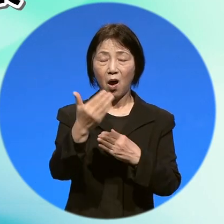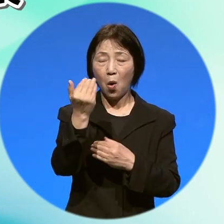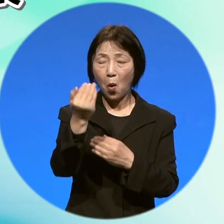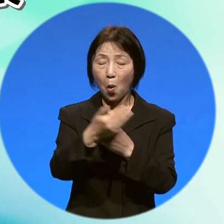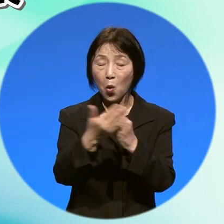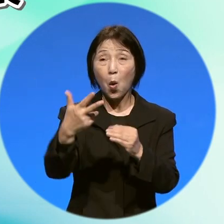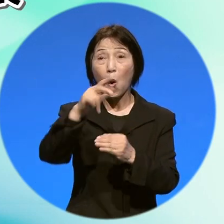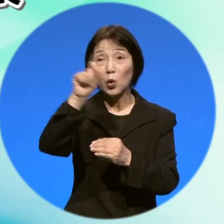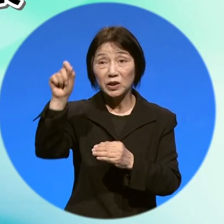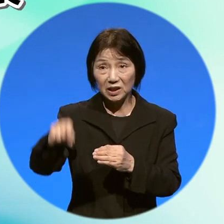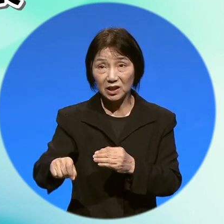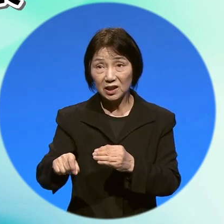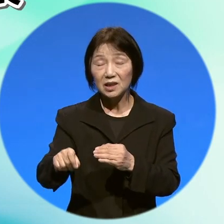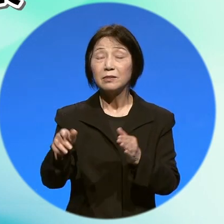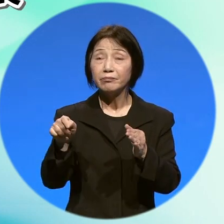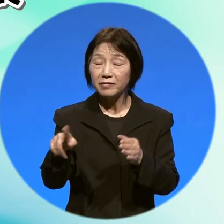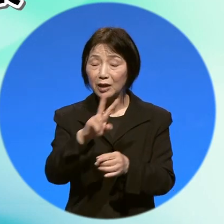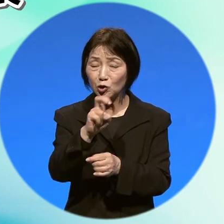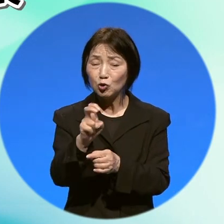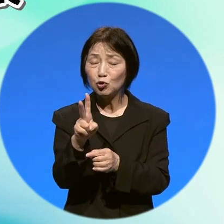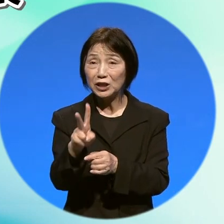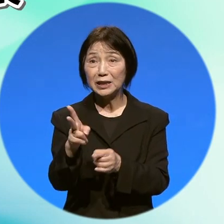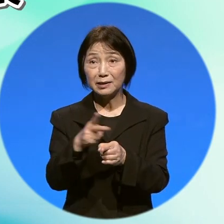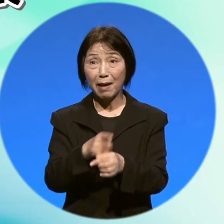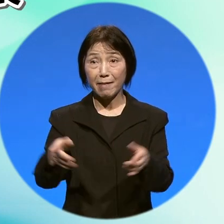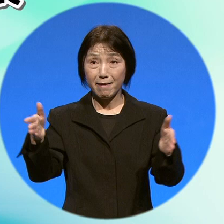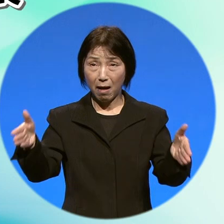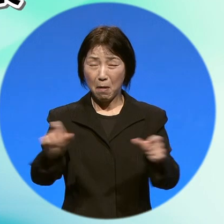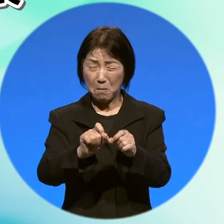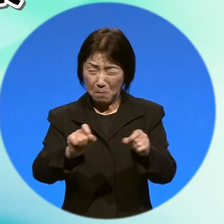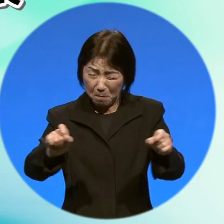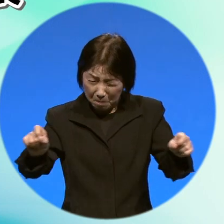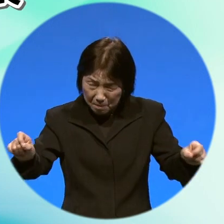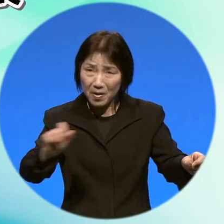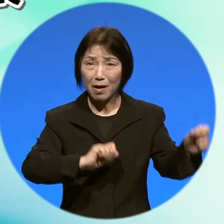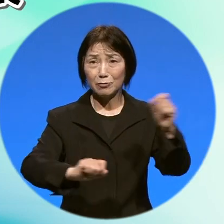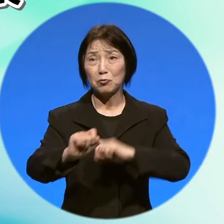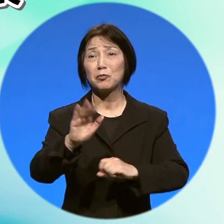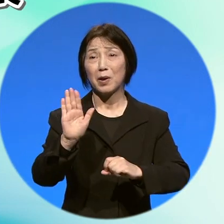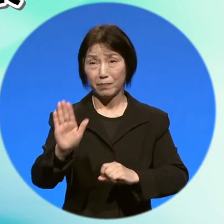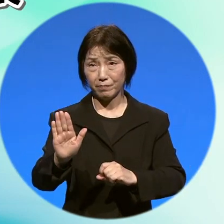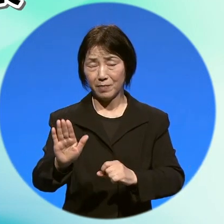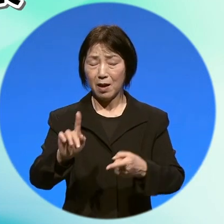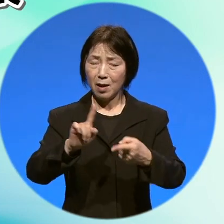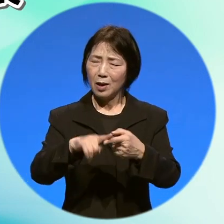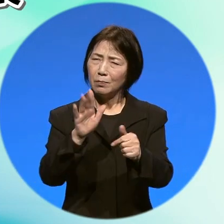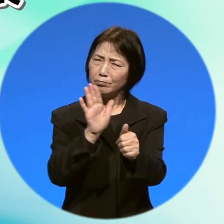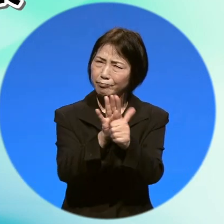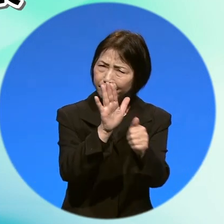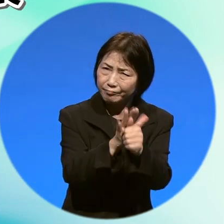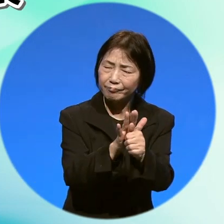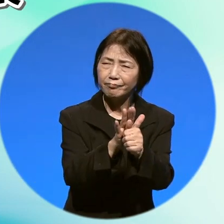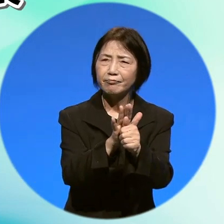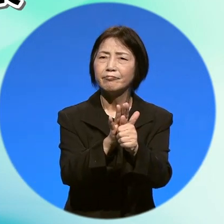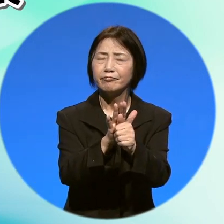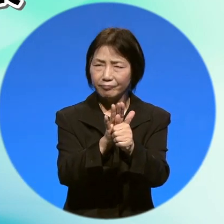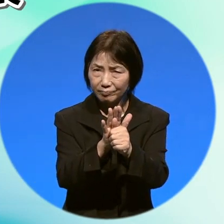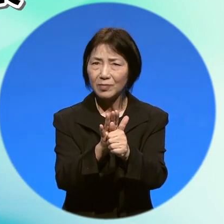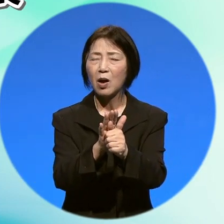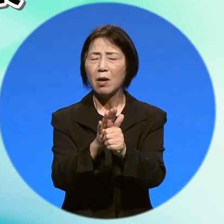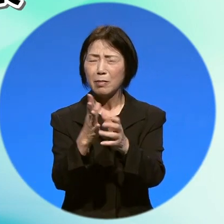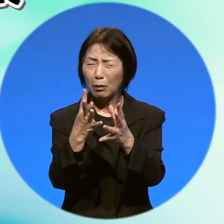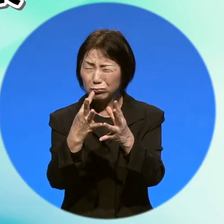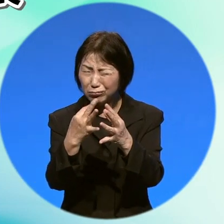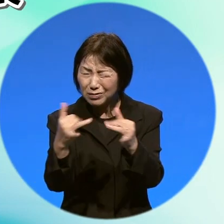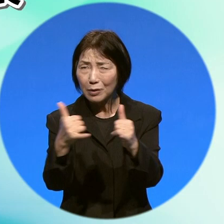として22年の長きにわたり活動。適切な指導助言により数多くの人